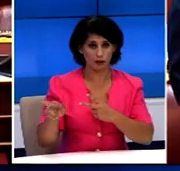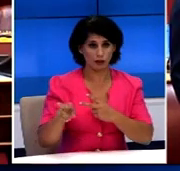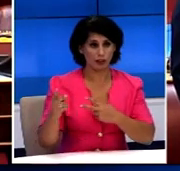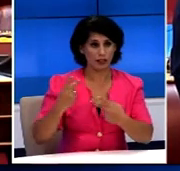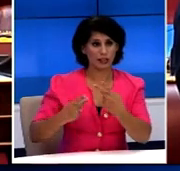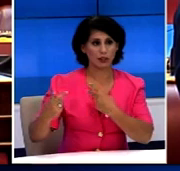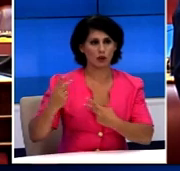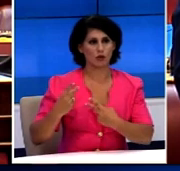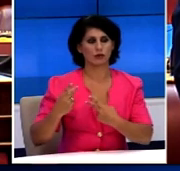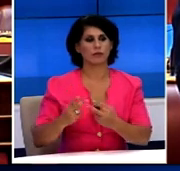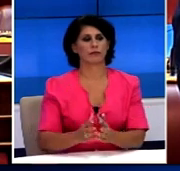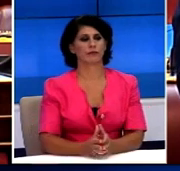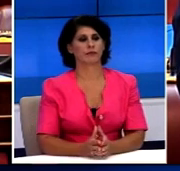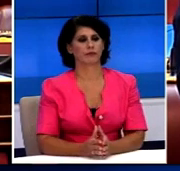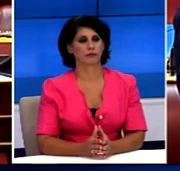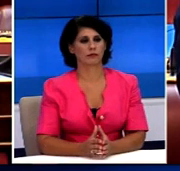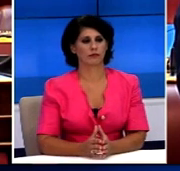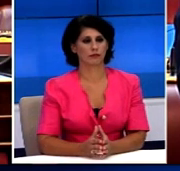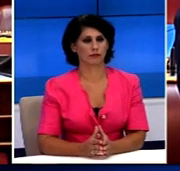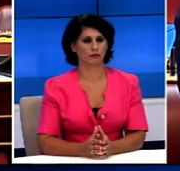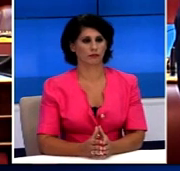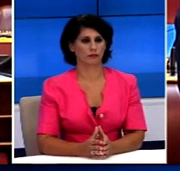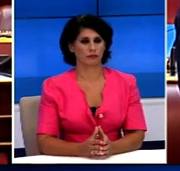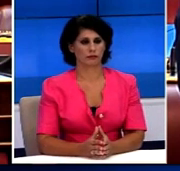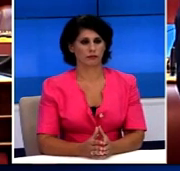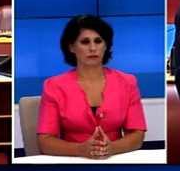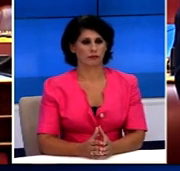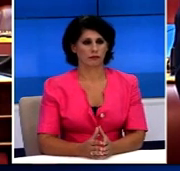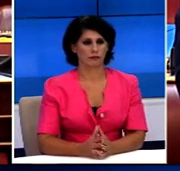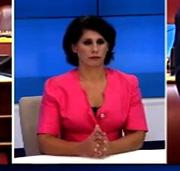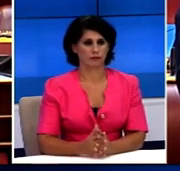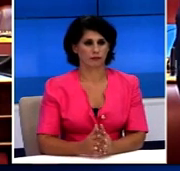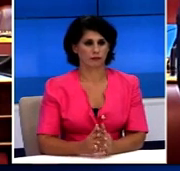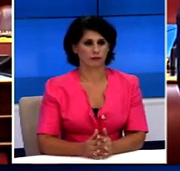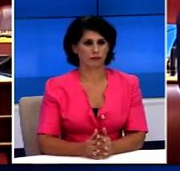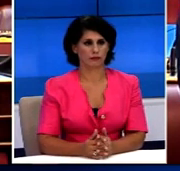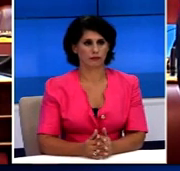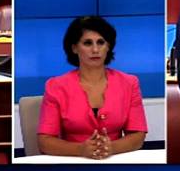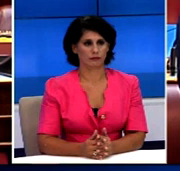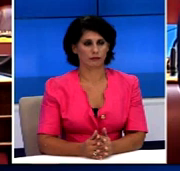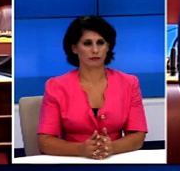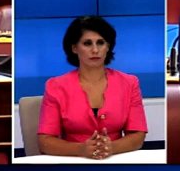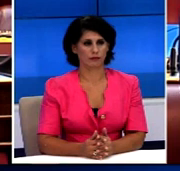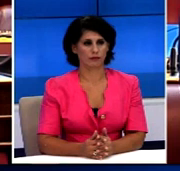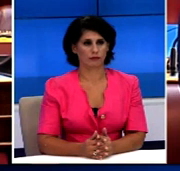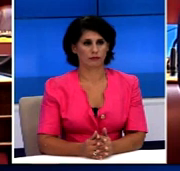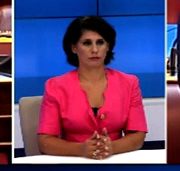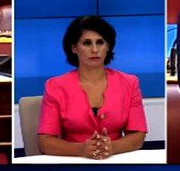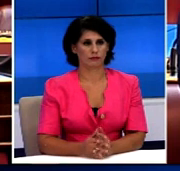μας κατηγορούσε. Όχι, δεν μας έπεισε καθόλου, κύριε Δήμαρχε. Το λέω επειδή έχετε